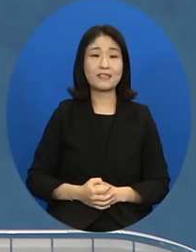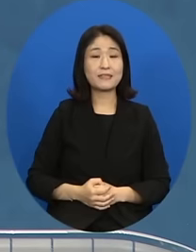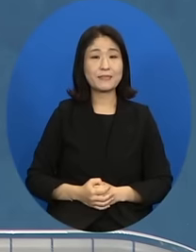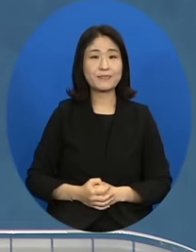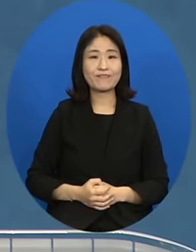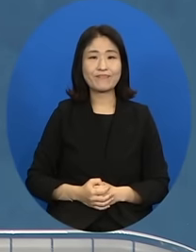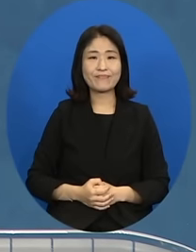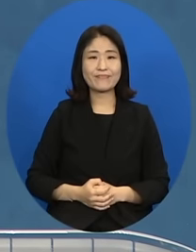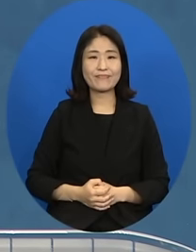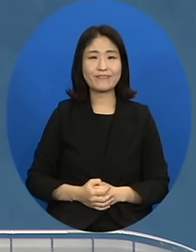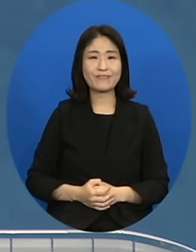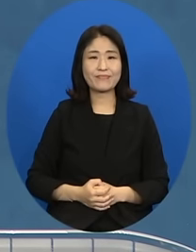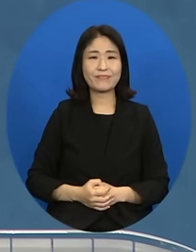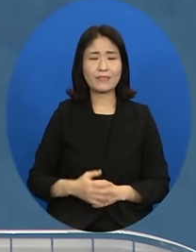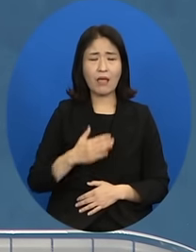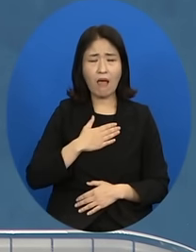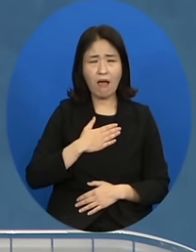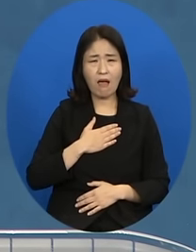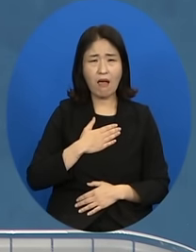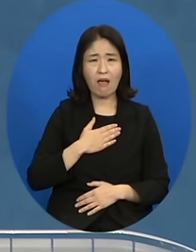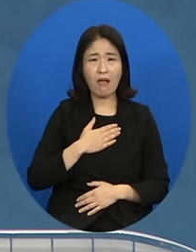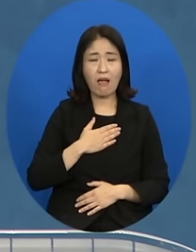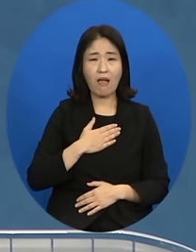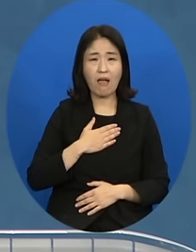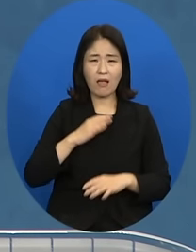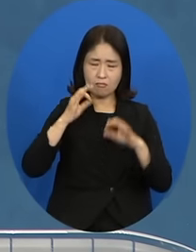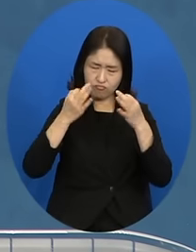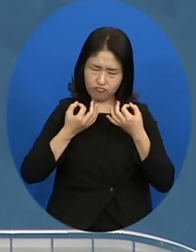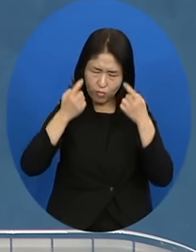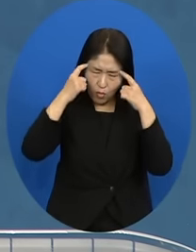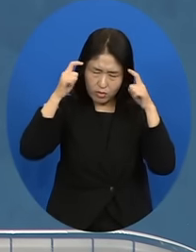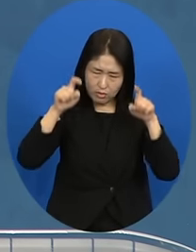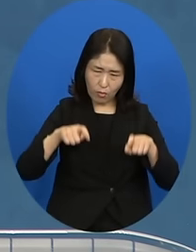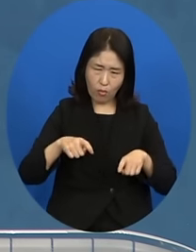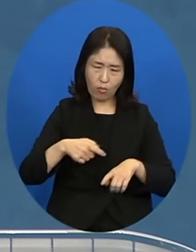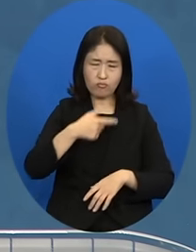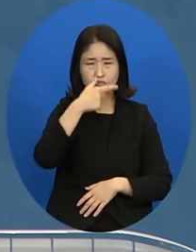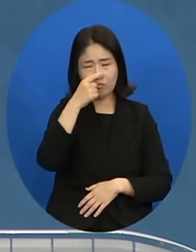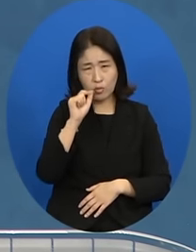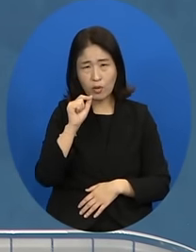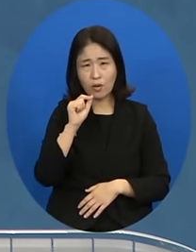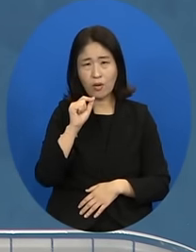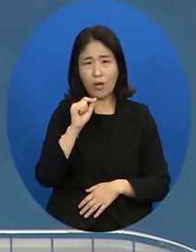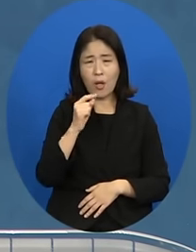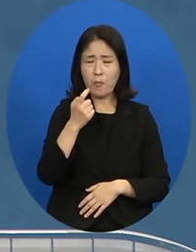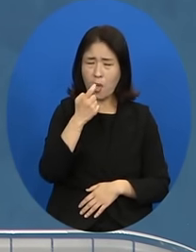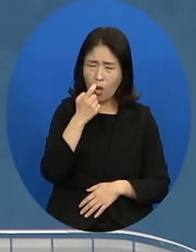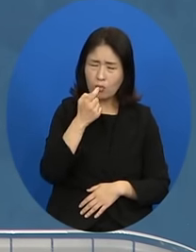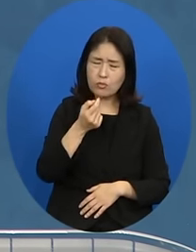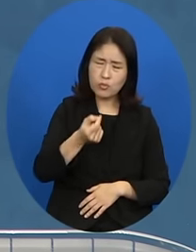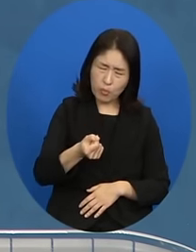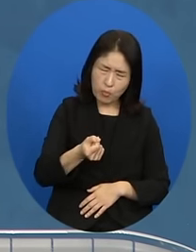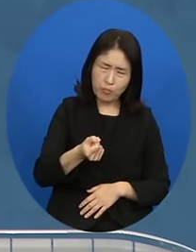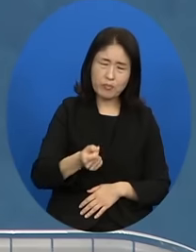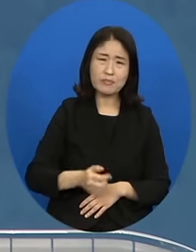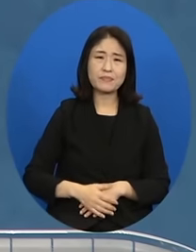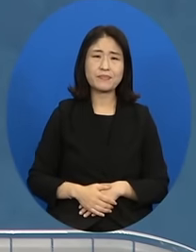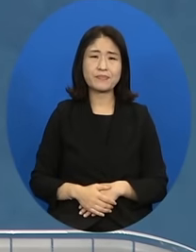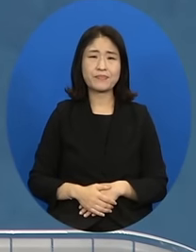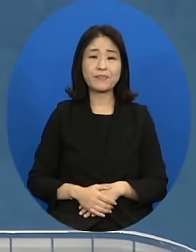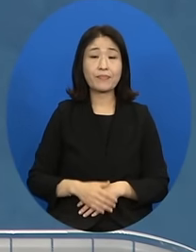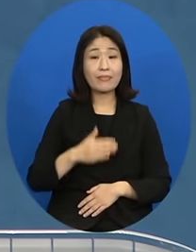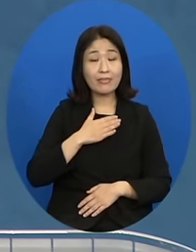저는 참 어리석고 부족하고 배운 것도 너무 연약하고